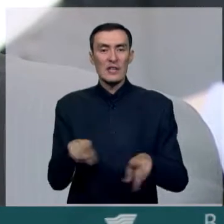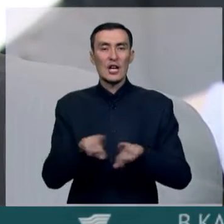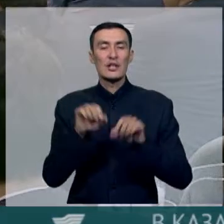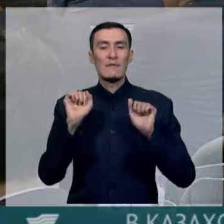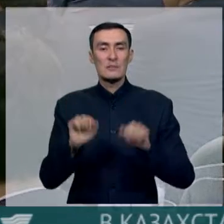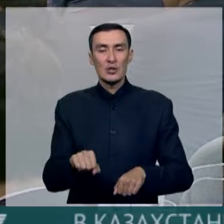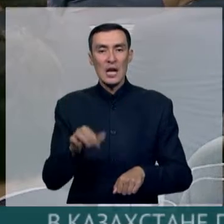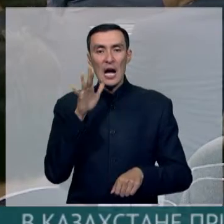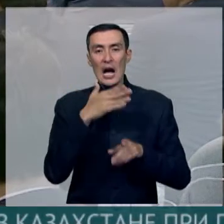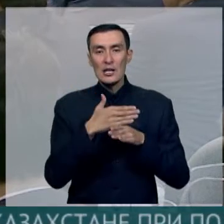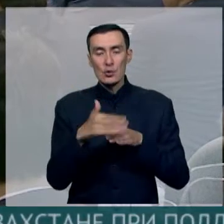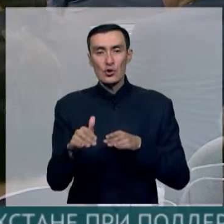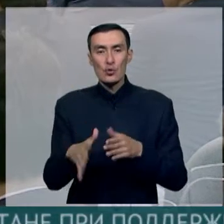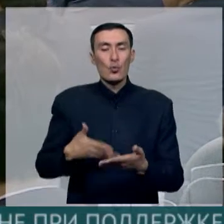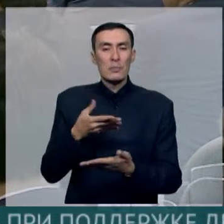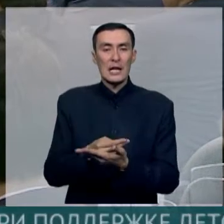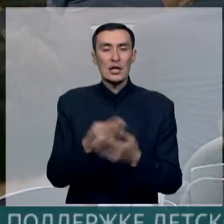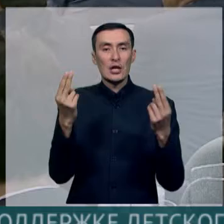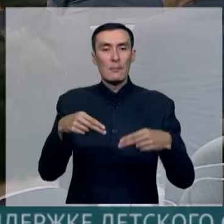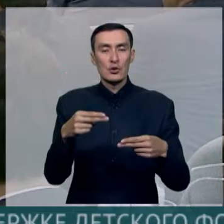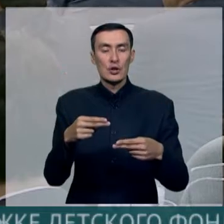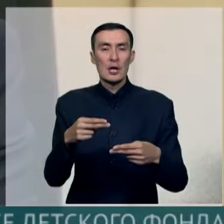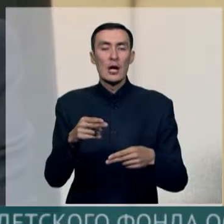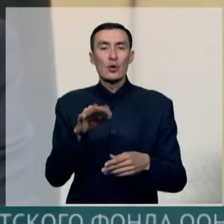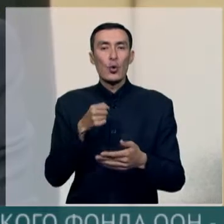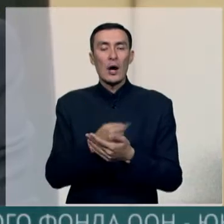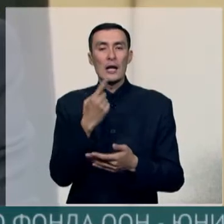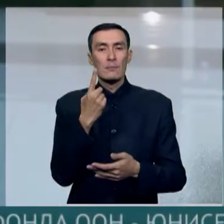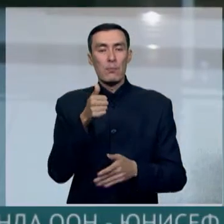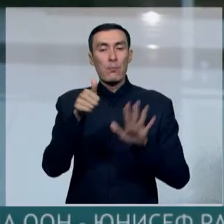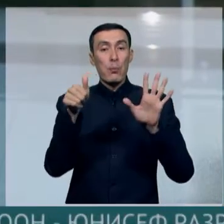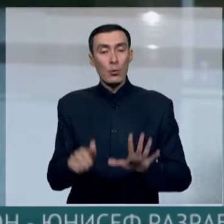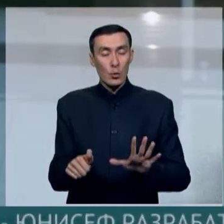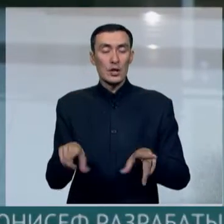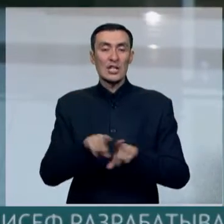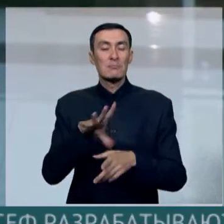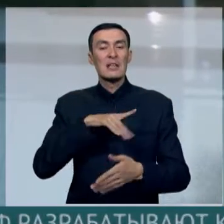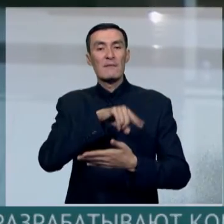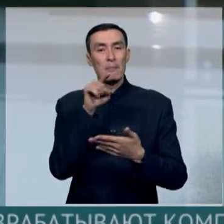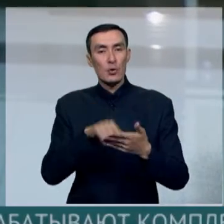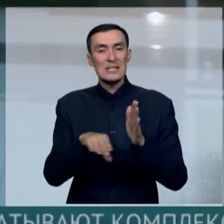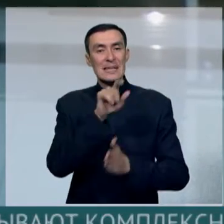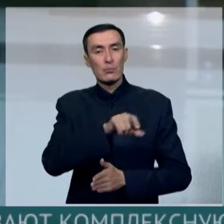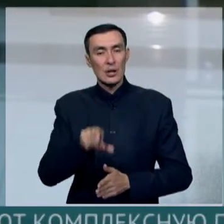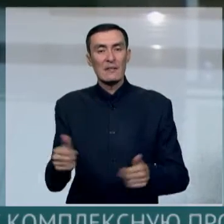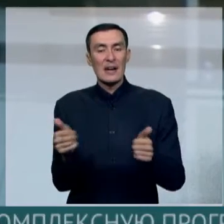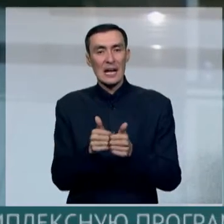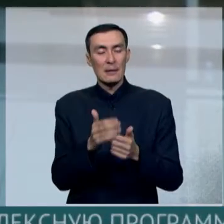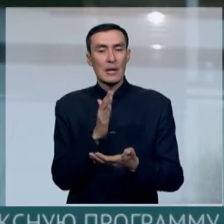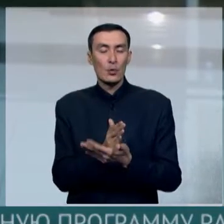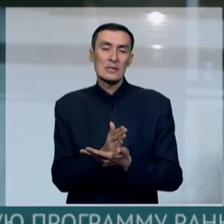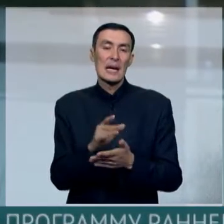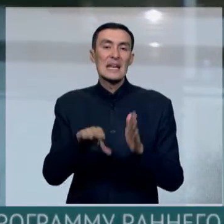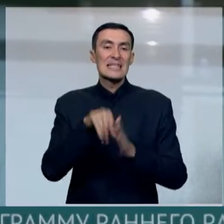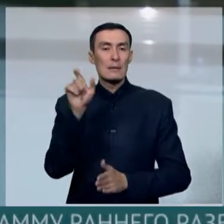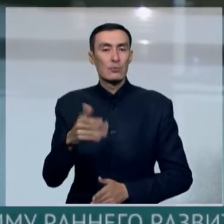возможность отсрочки уплаты таможенных пошлин от одного месяца до полугода. Не обошлось и без вопросов от депутатов. Рядом со мной находится депутат